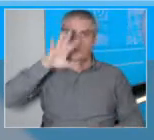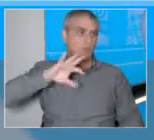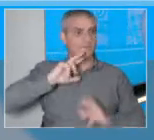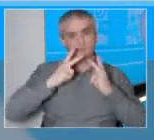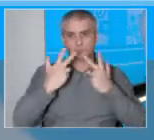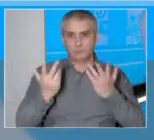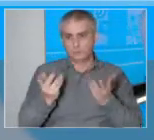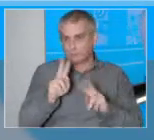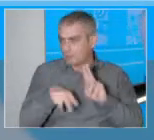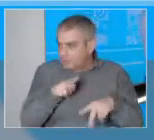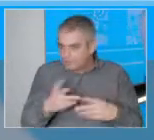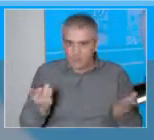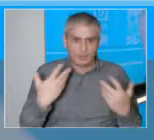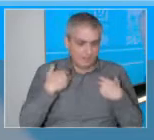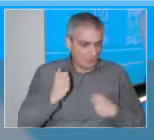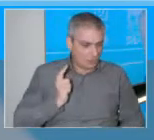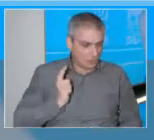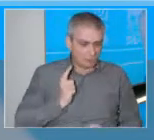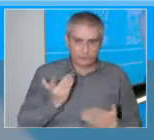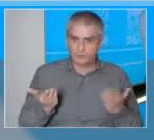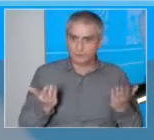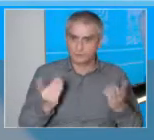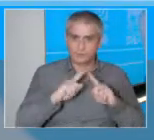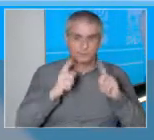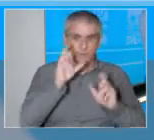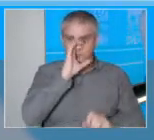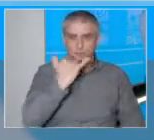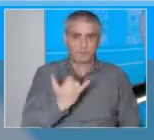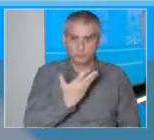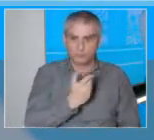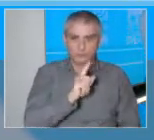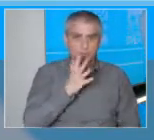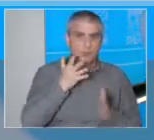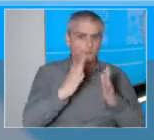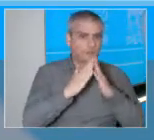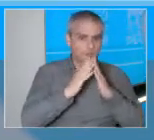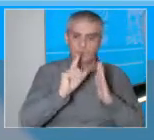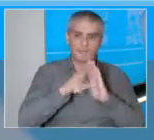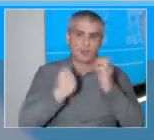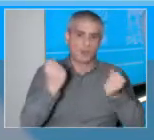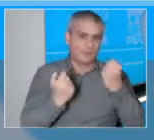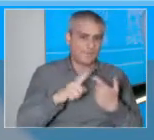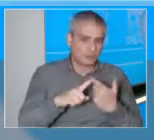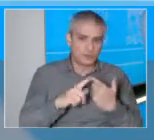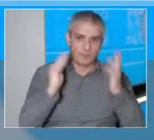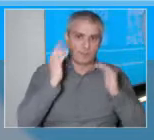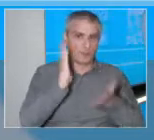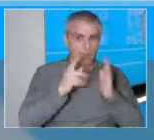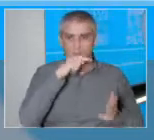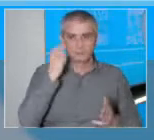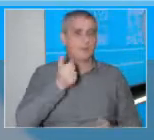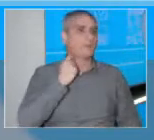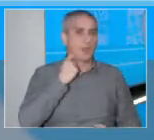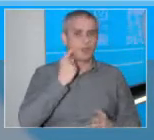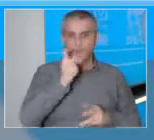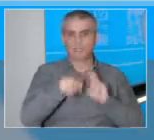ציבור וכו', זה לטפל בביטחון אישי לכם, כן, לכל מי שצופה בנו עכשיו, שלא יפרצו לנו לבתים ולא יגנבו לנו רכבים, פחות אלימות, סמים, אלכוהול